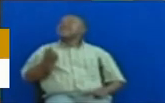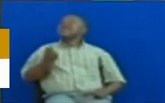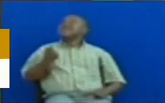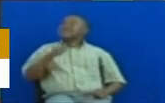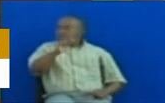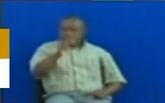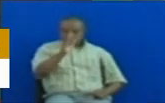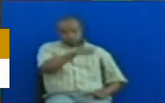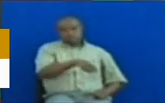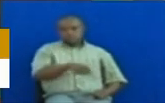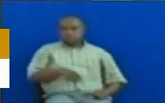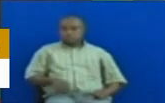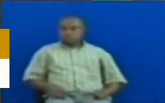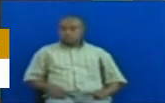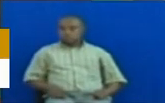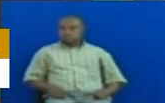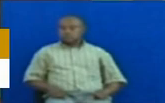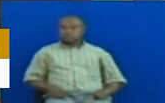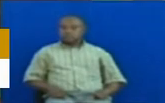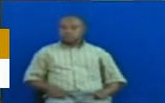mheshimiwa, ukizungumza